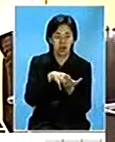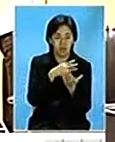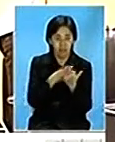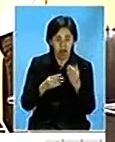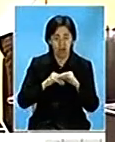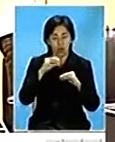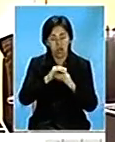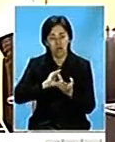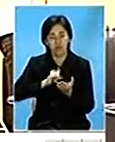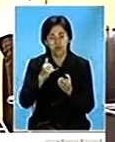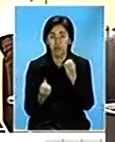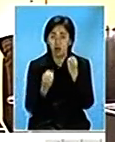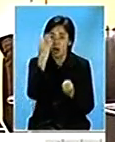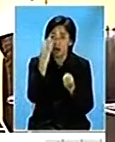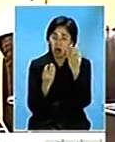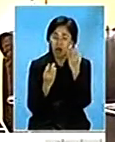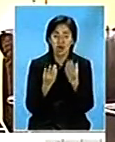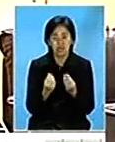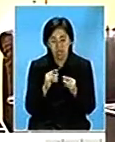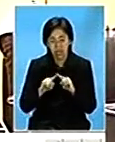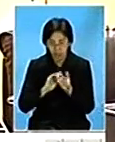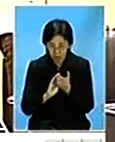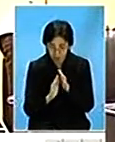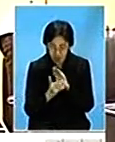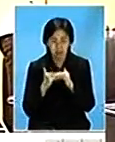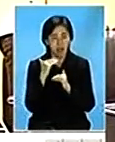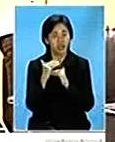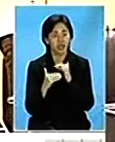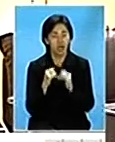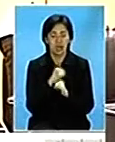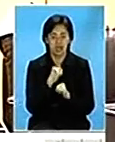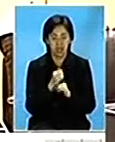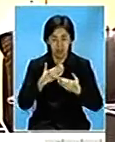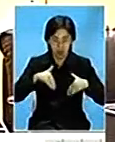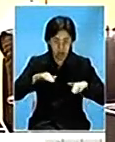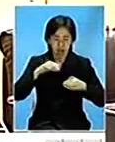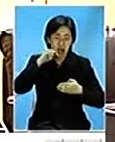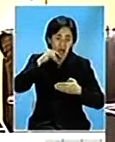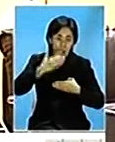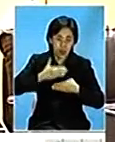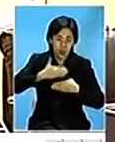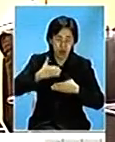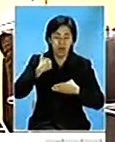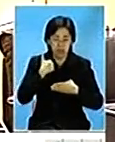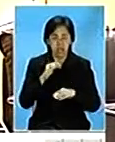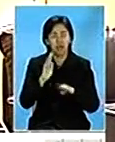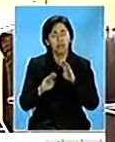ฟูอนุรักษ์ป่าและดินได้ดำเนินการก่อสร้างฝายชะลอน้ำจำน